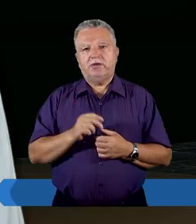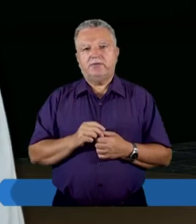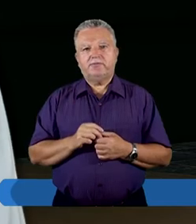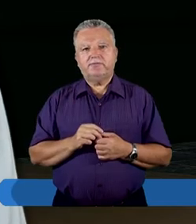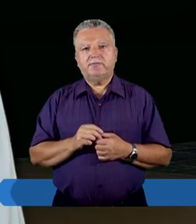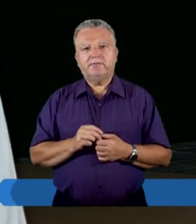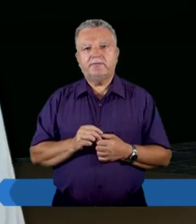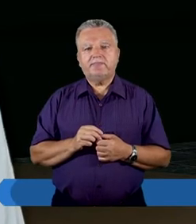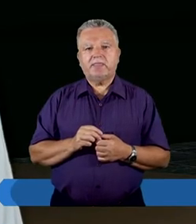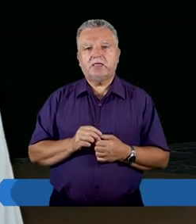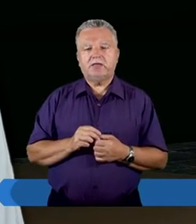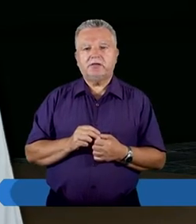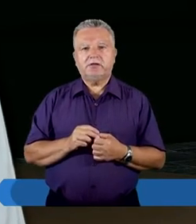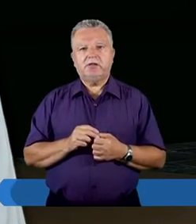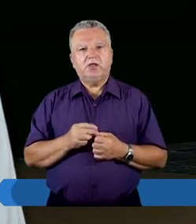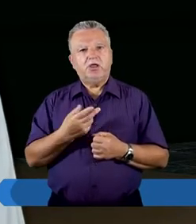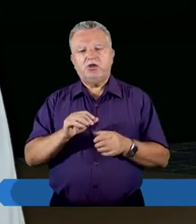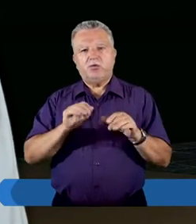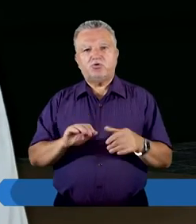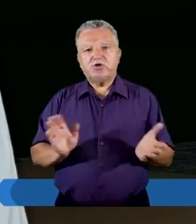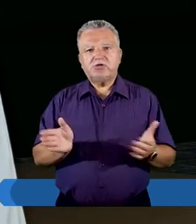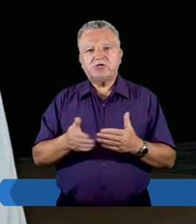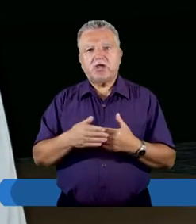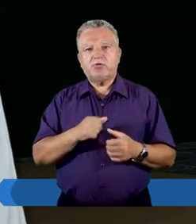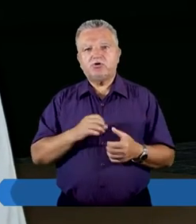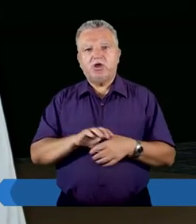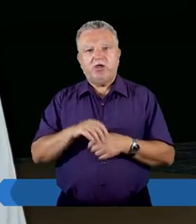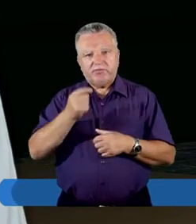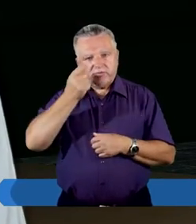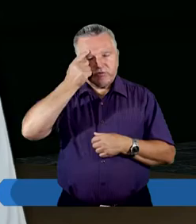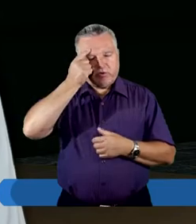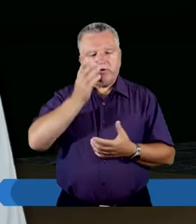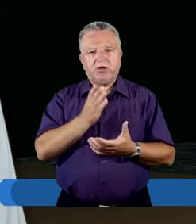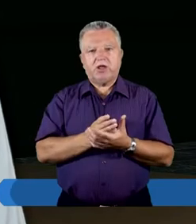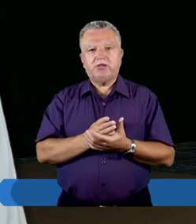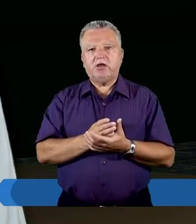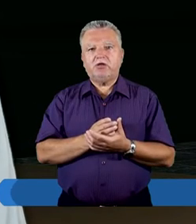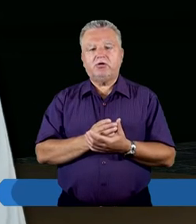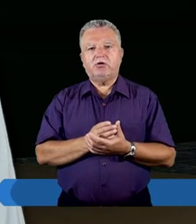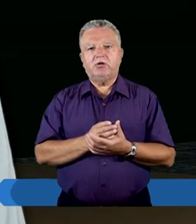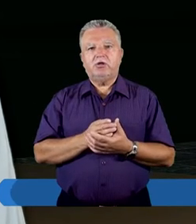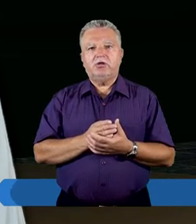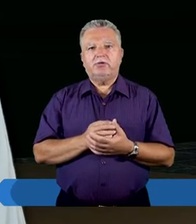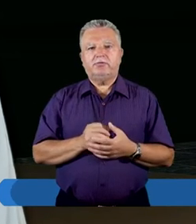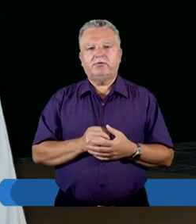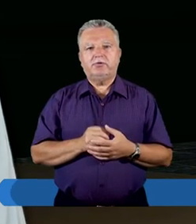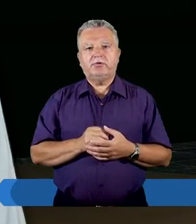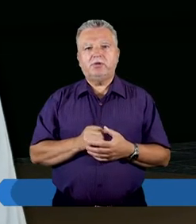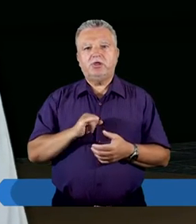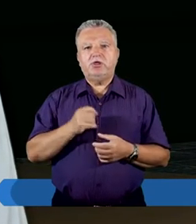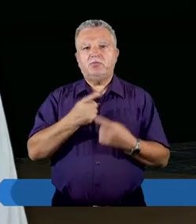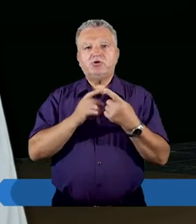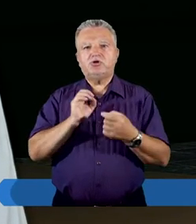osoby, które się zamkną tylko we wspomnieniach i nie potrafią się wyrwać, przestać myśleć o utraconych